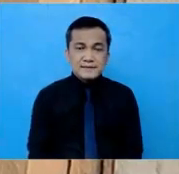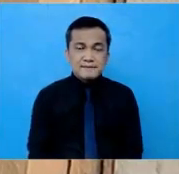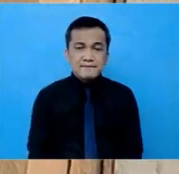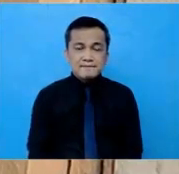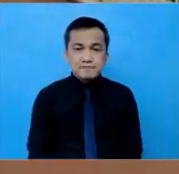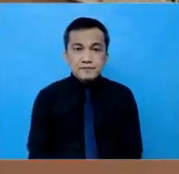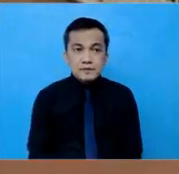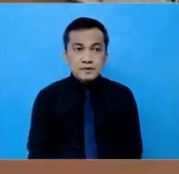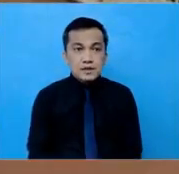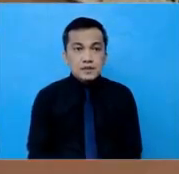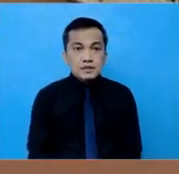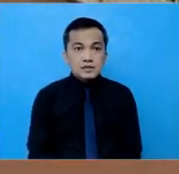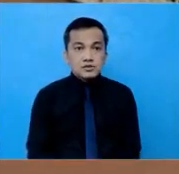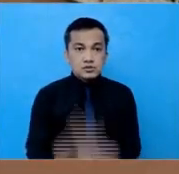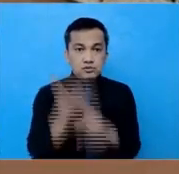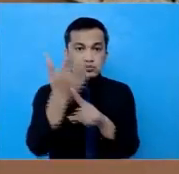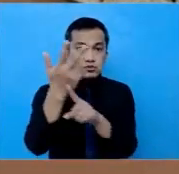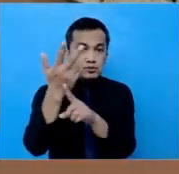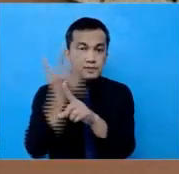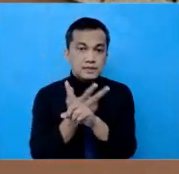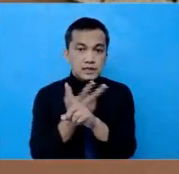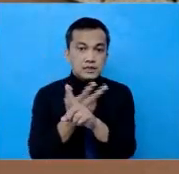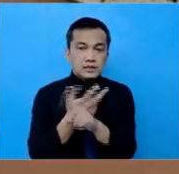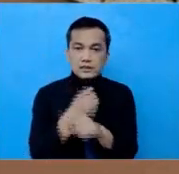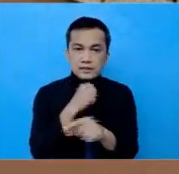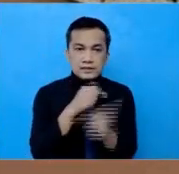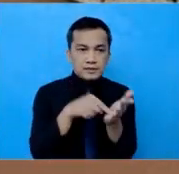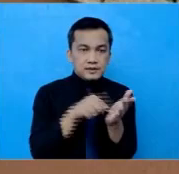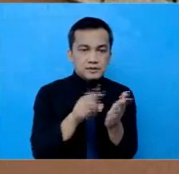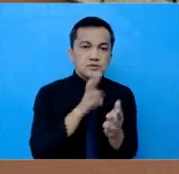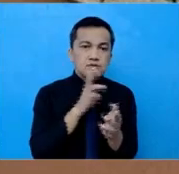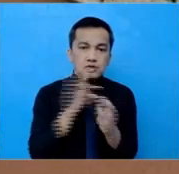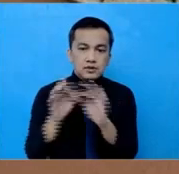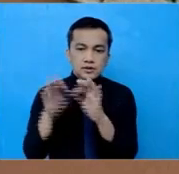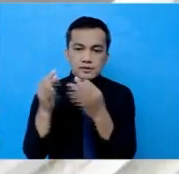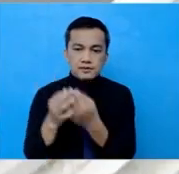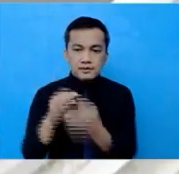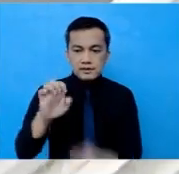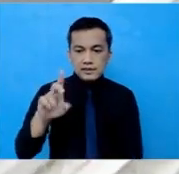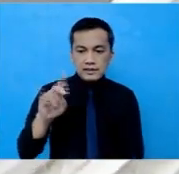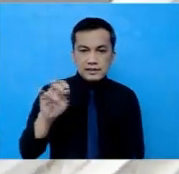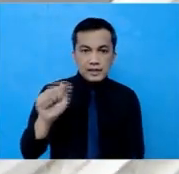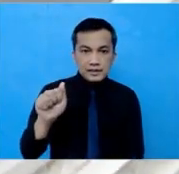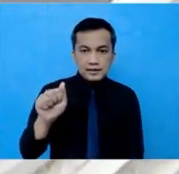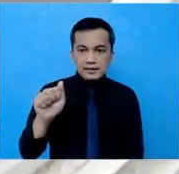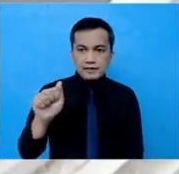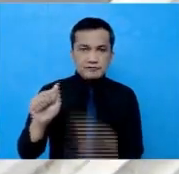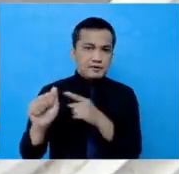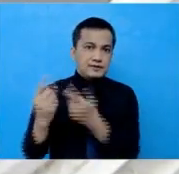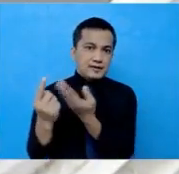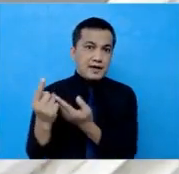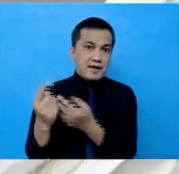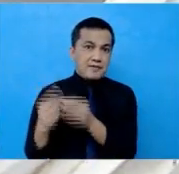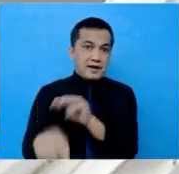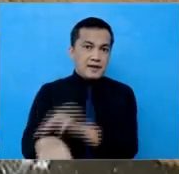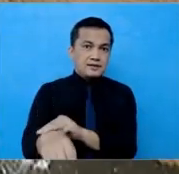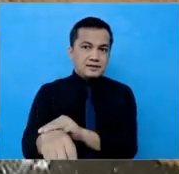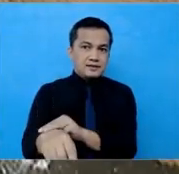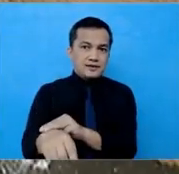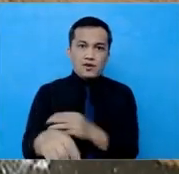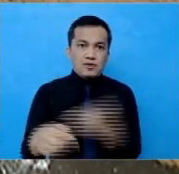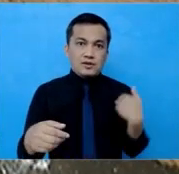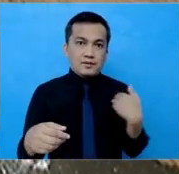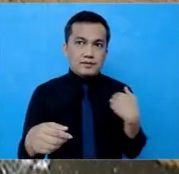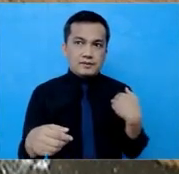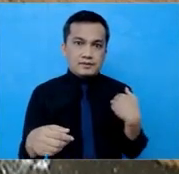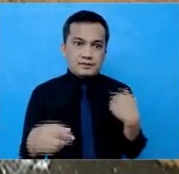Magtatatlong buwan nang di nakakabayad ng tubig ang pamilya ni Elena sa Makati. Nataon lang na di sila napuputulan noon dahil